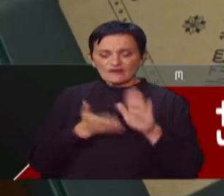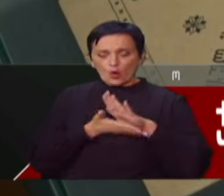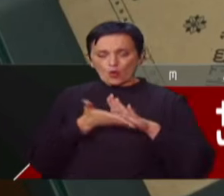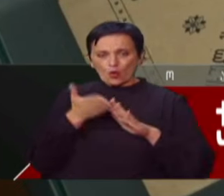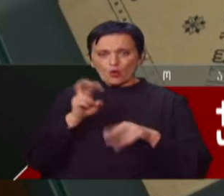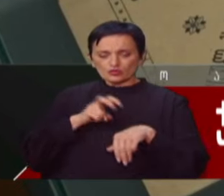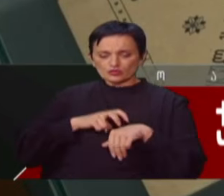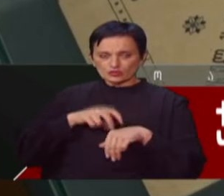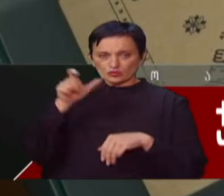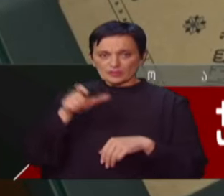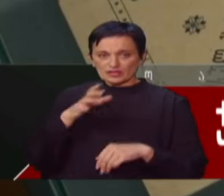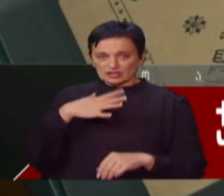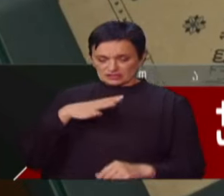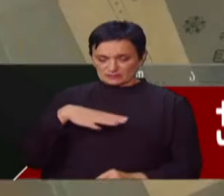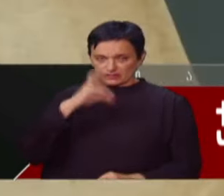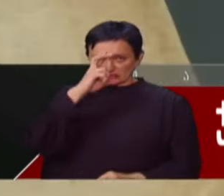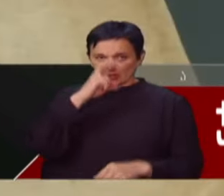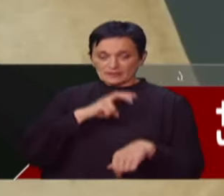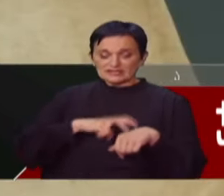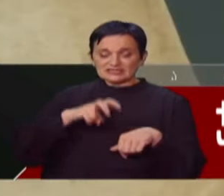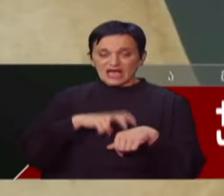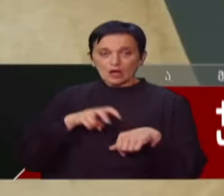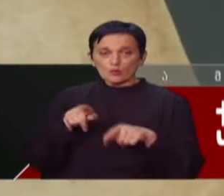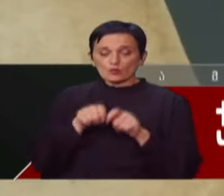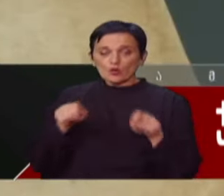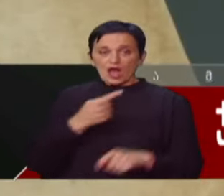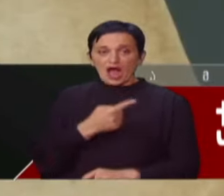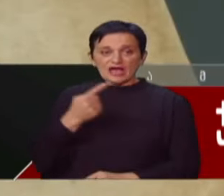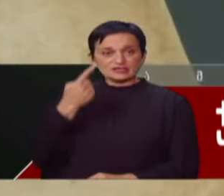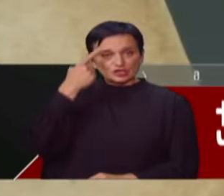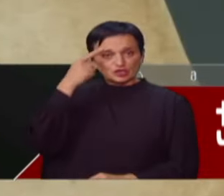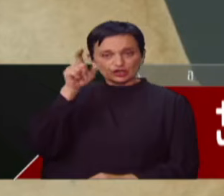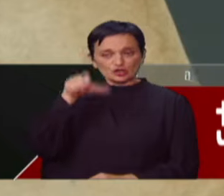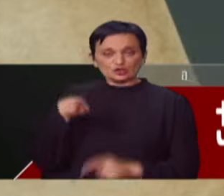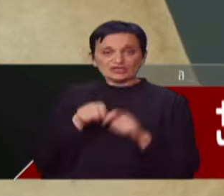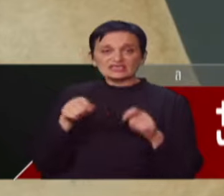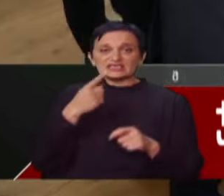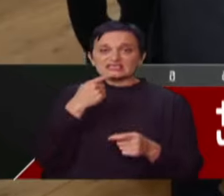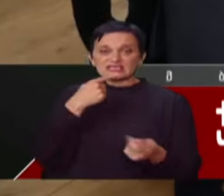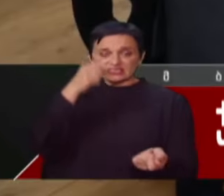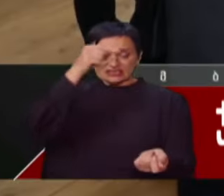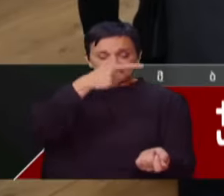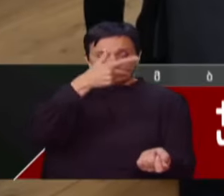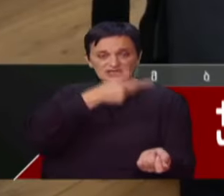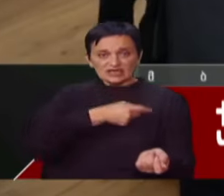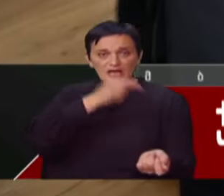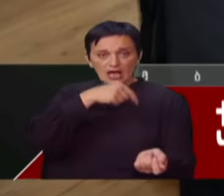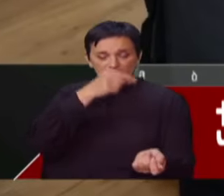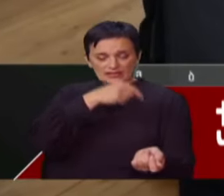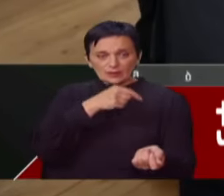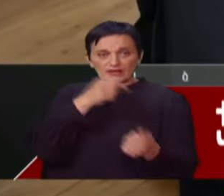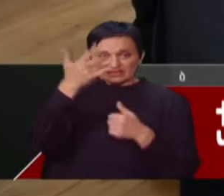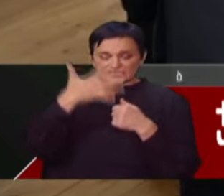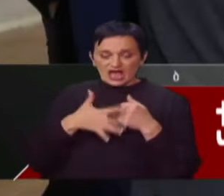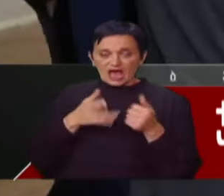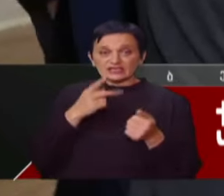ინსტიტუტისა და თბილისის სახელმწიფო უნივერსიტეტის საექიმო ფაკულტეტის შექმნის ერთ-ერთი ინიციატორი იყო. მან დააარსა სისხლის გადასხმის ცენტრალური სადგური, რომელიც